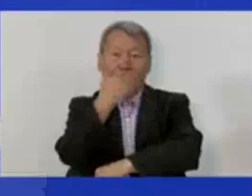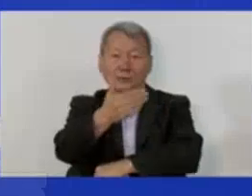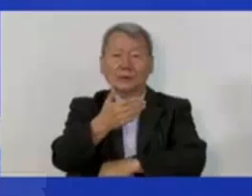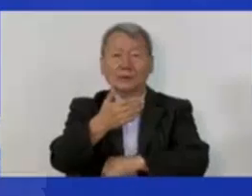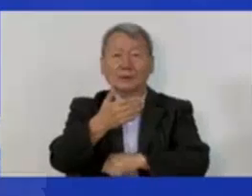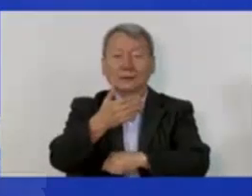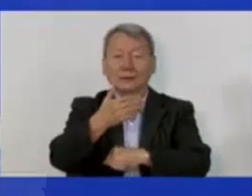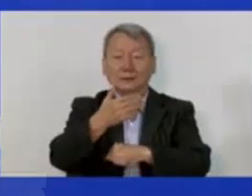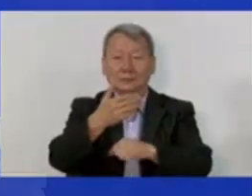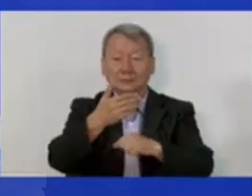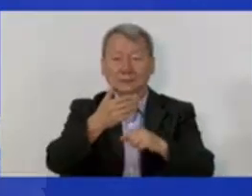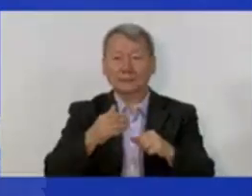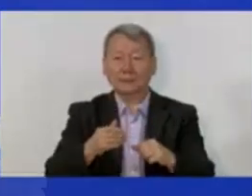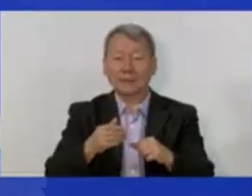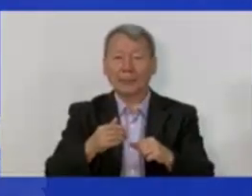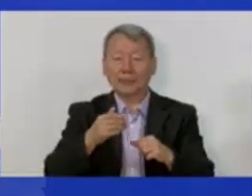қызматкерлерден тымбас